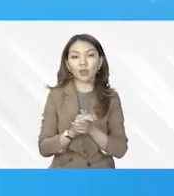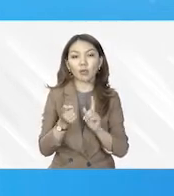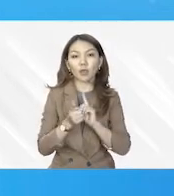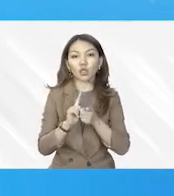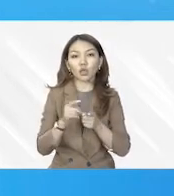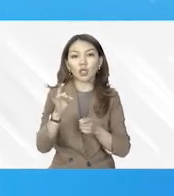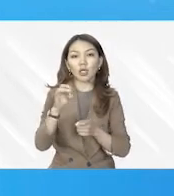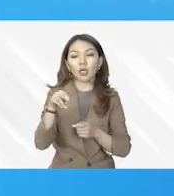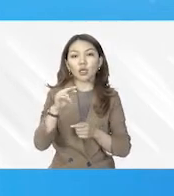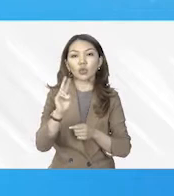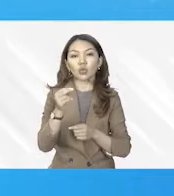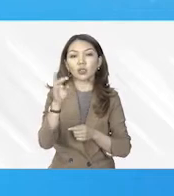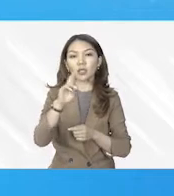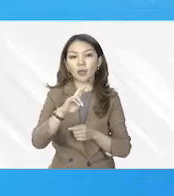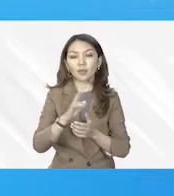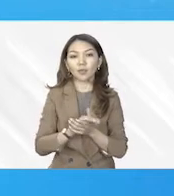редукция.